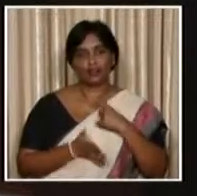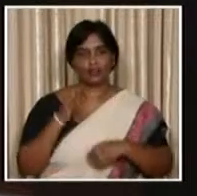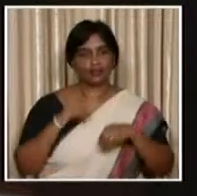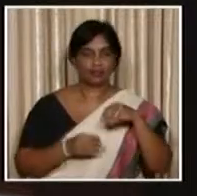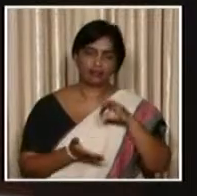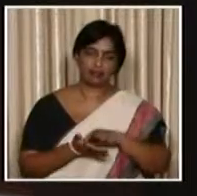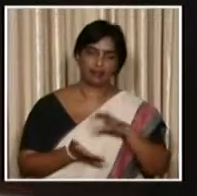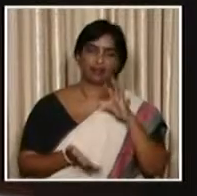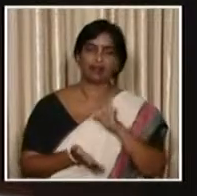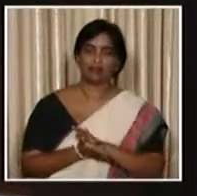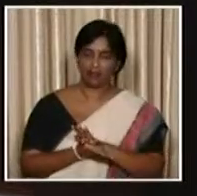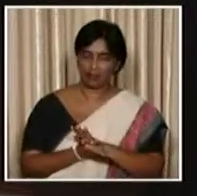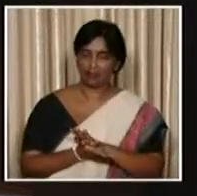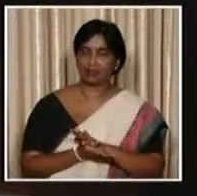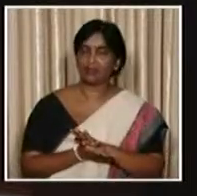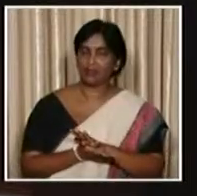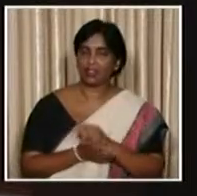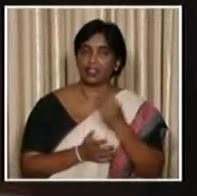තීන්දුනේ